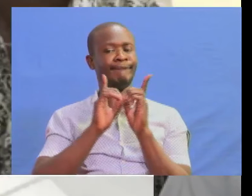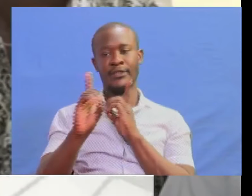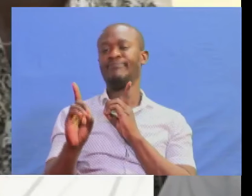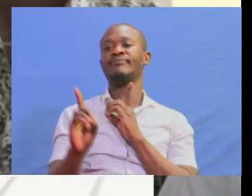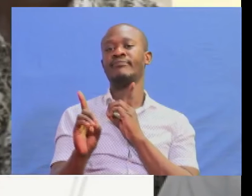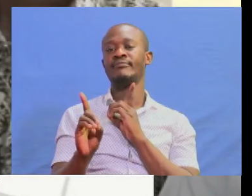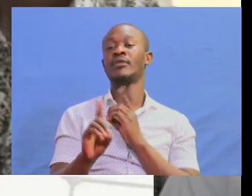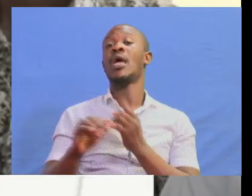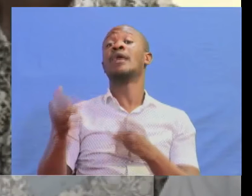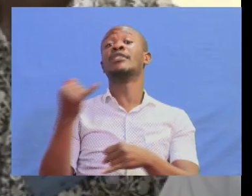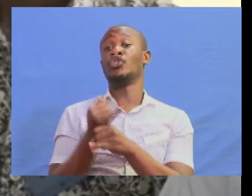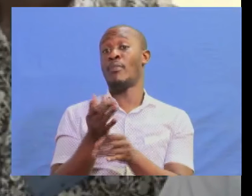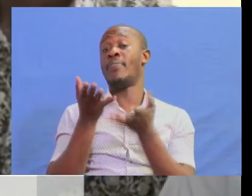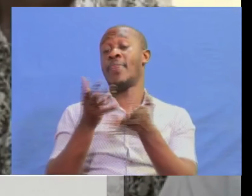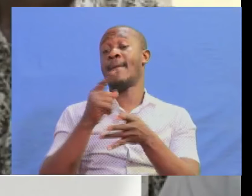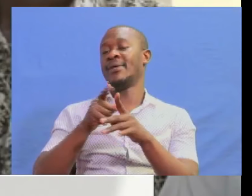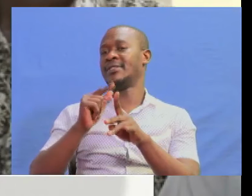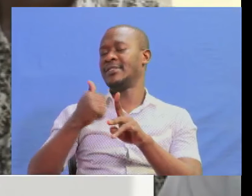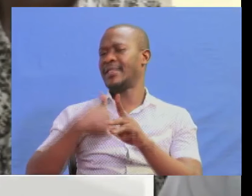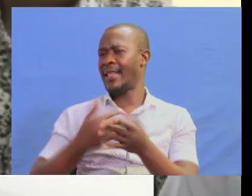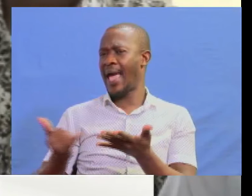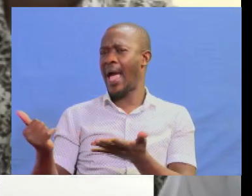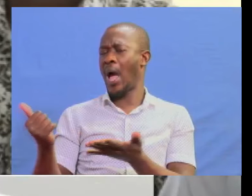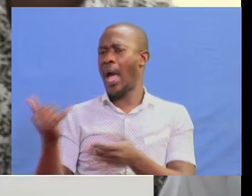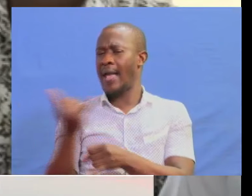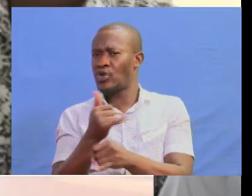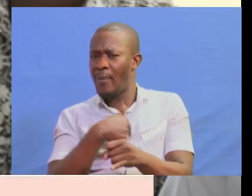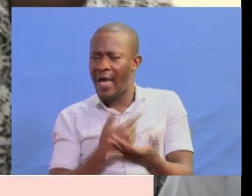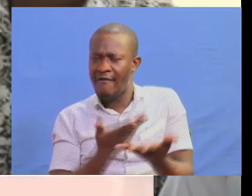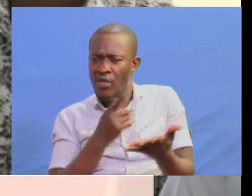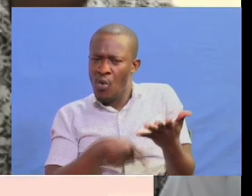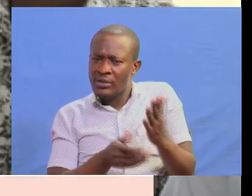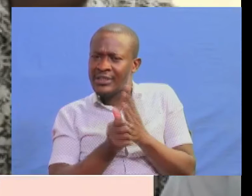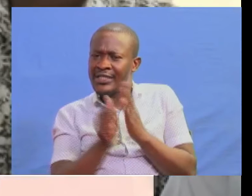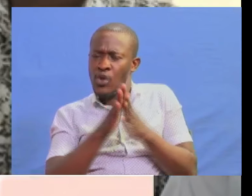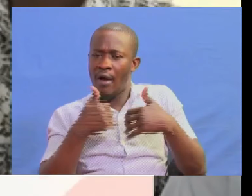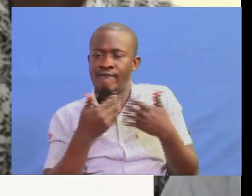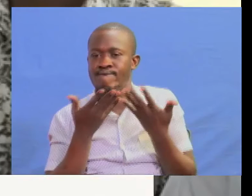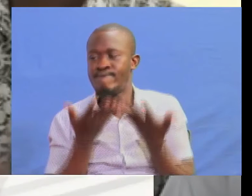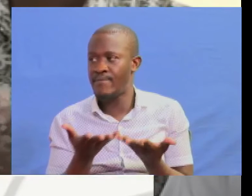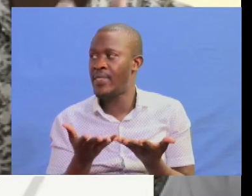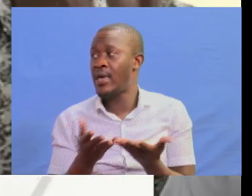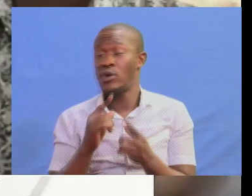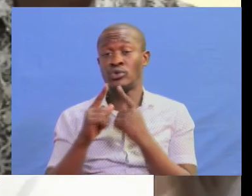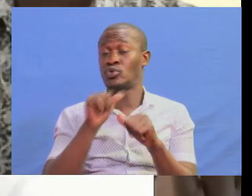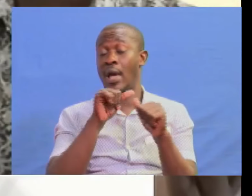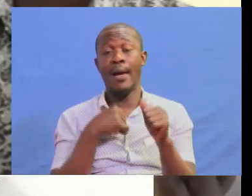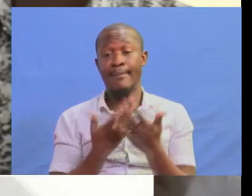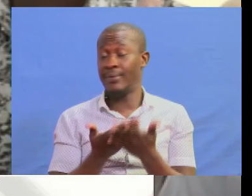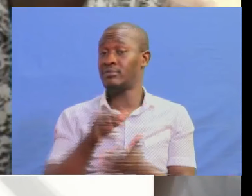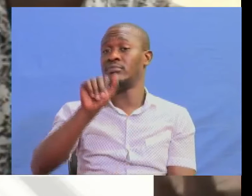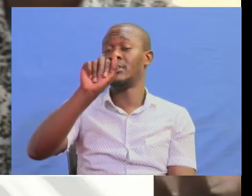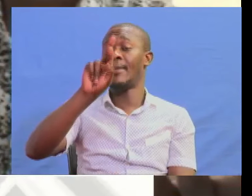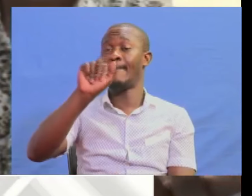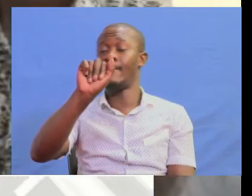Ajira zipo na pia unajua ajira inalingana na taaluma yenye umesomea. Kwa hivyo tukizungumza kuhusu San Marco